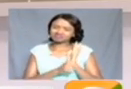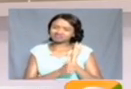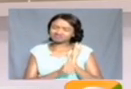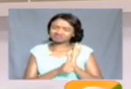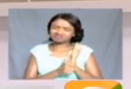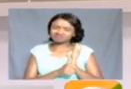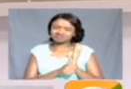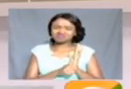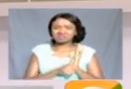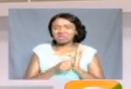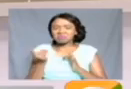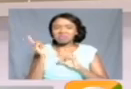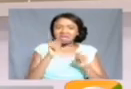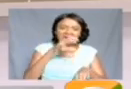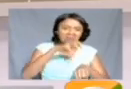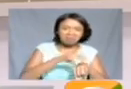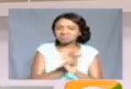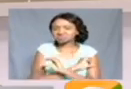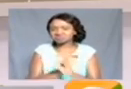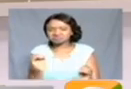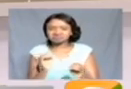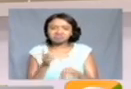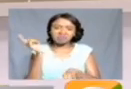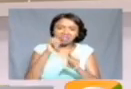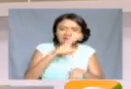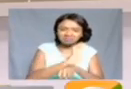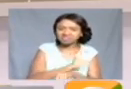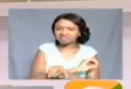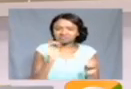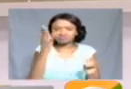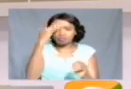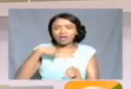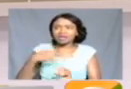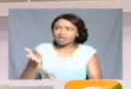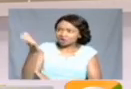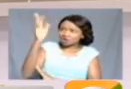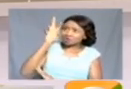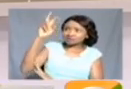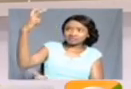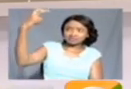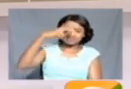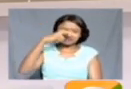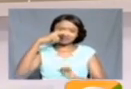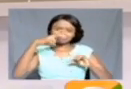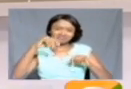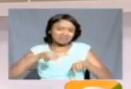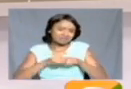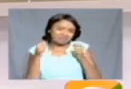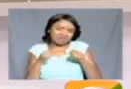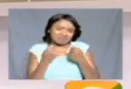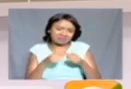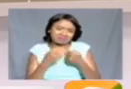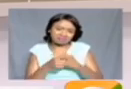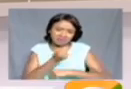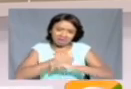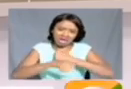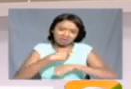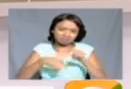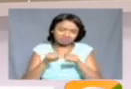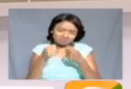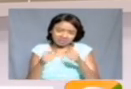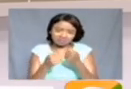kanisani, atapunguza kwenda msikitini kwa sababu anajua wazi kuna kitu kibaya ambacho anakifanya. Alafu pia anakuwa na ulimwengu wa siri